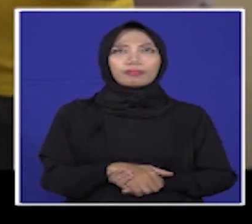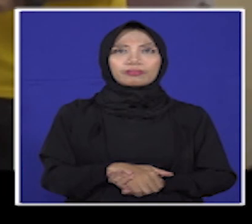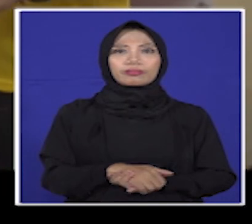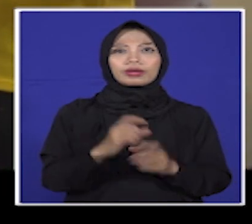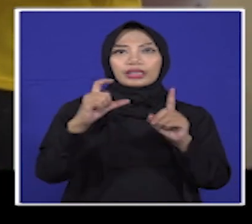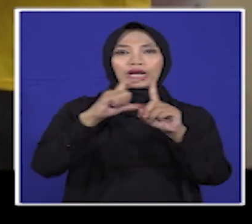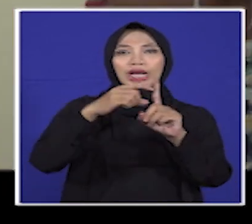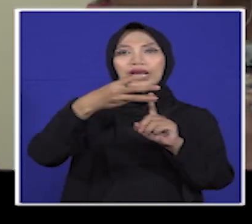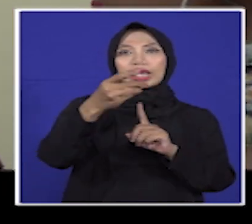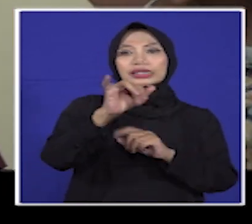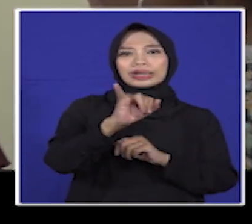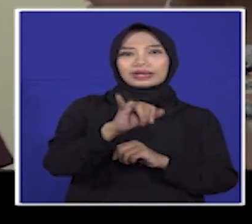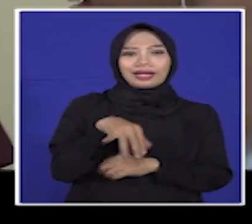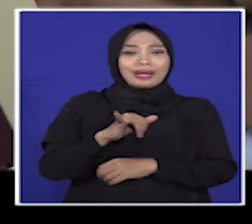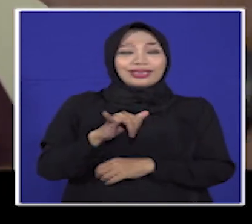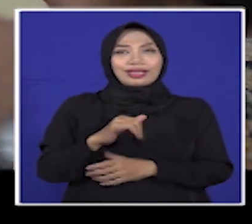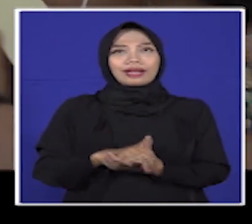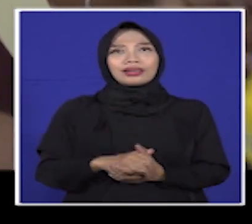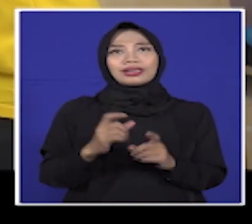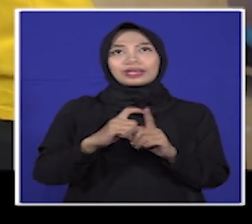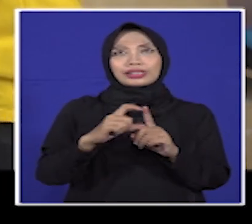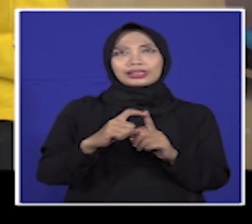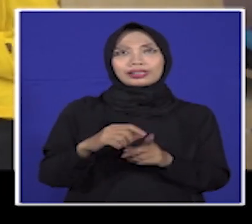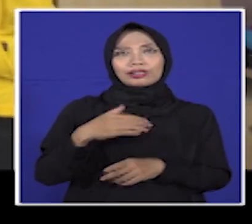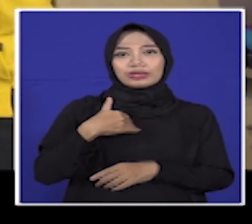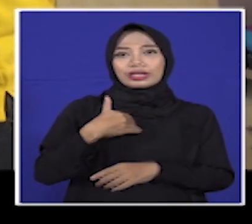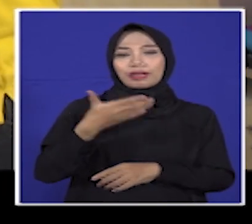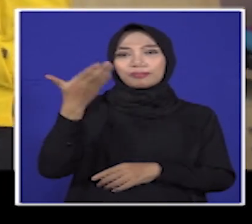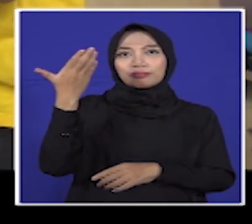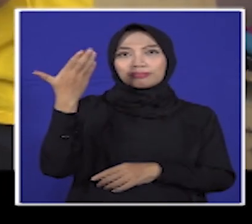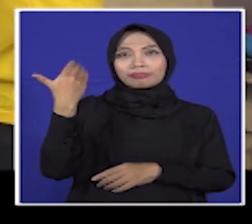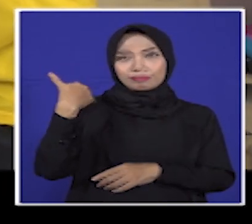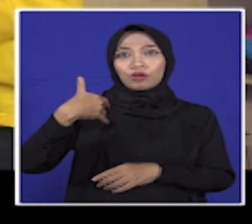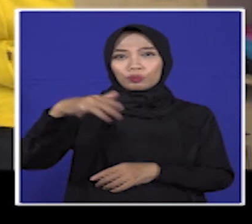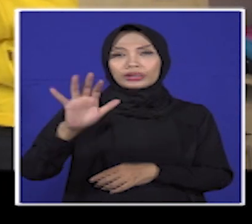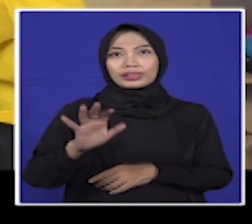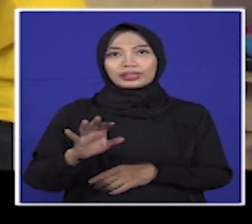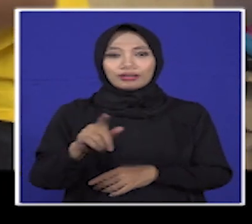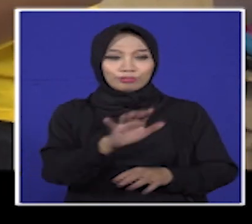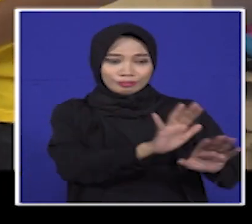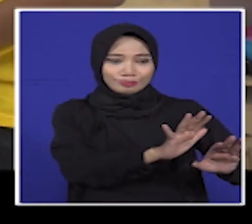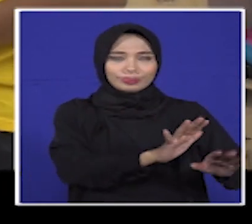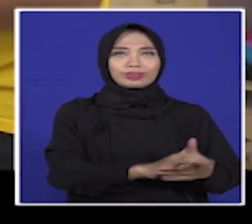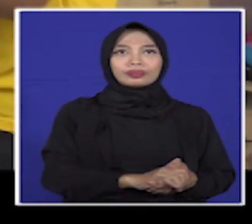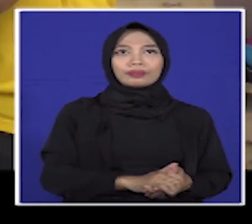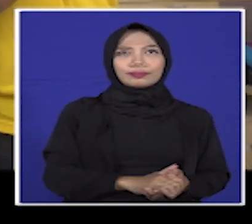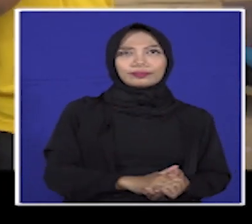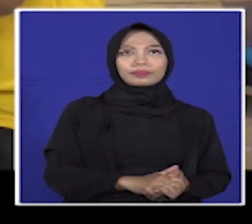Namanya Derry. Derry. Yaudah aku pergi dulu ya, nganterin sepupu aku. Kamu urus baik-baik